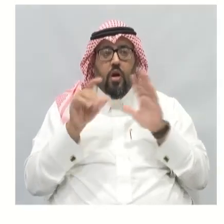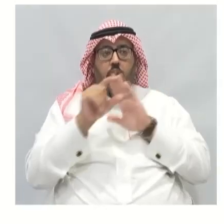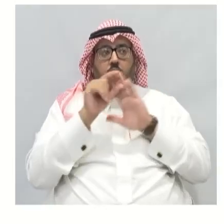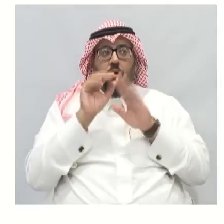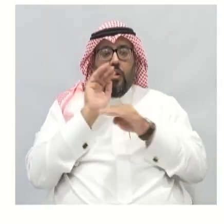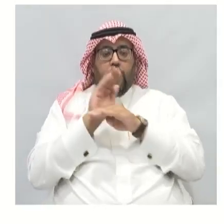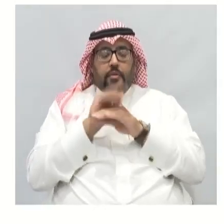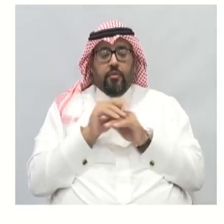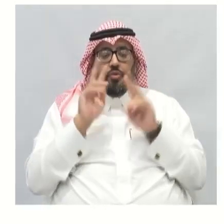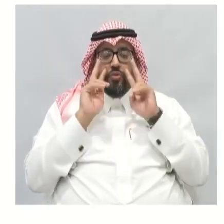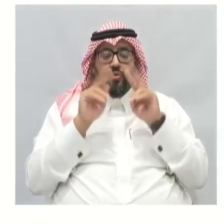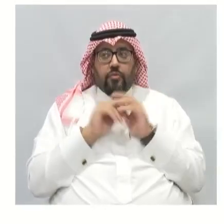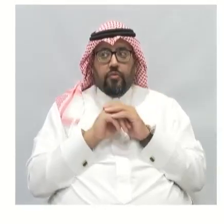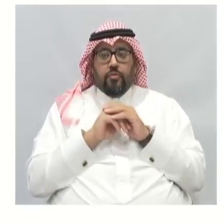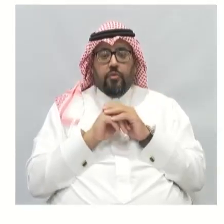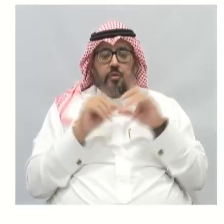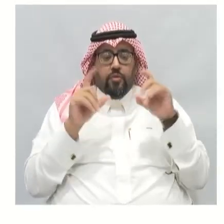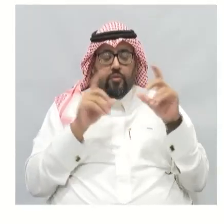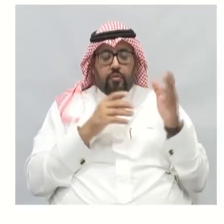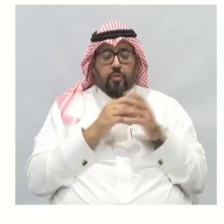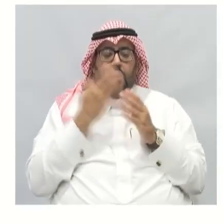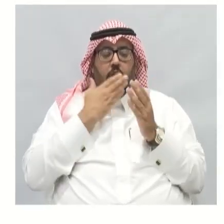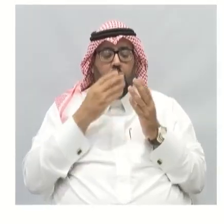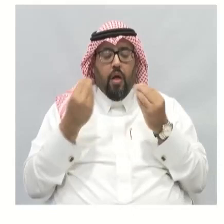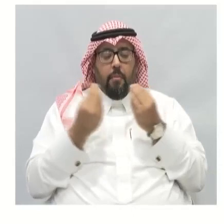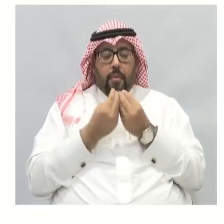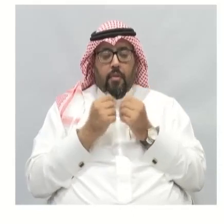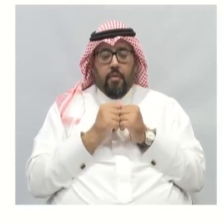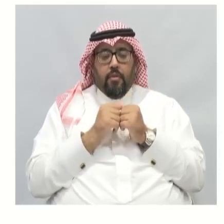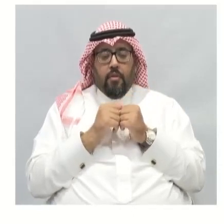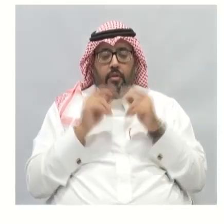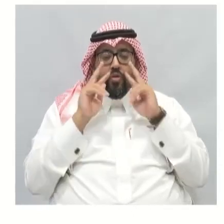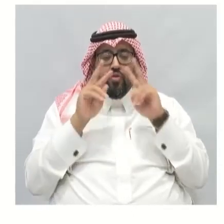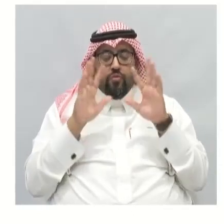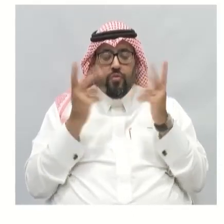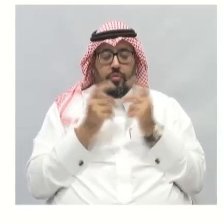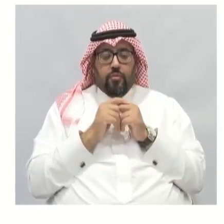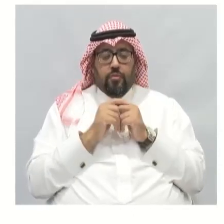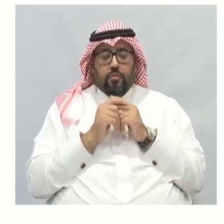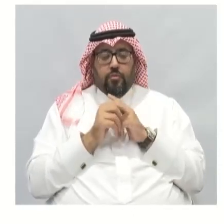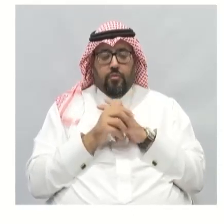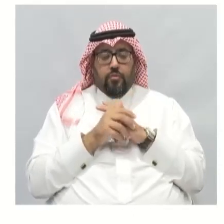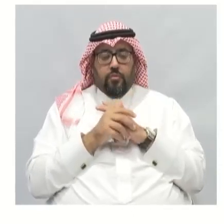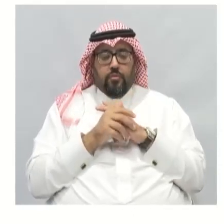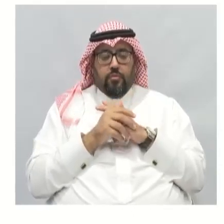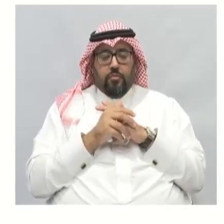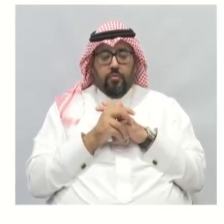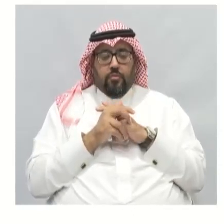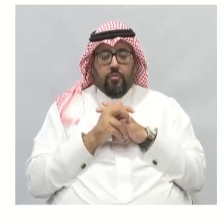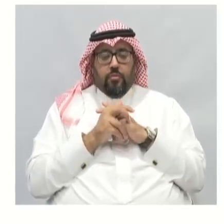الدرس نشاهد هذه الصور ونقرا سويا ماذا نشاهد في هذه الصوره